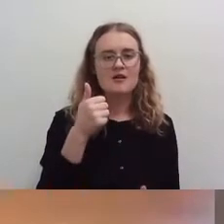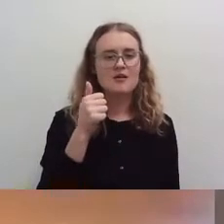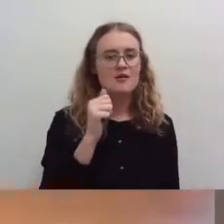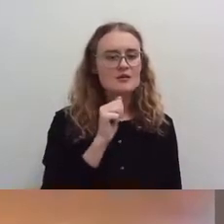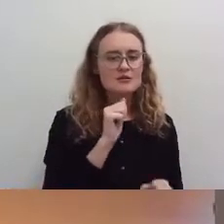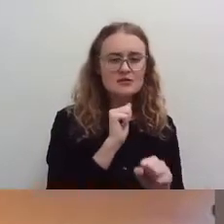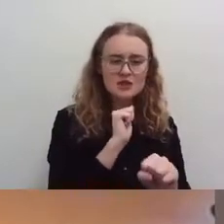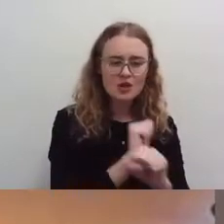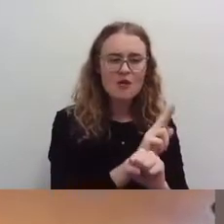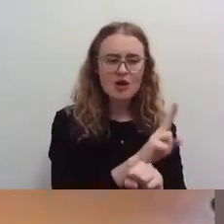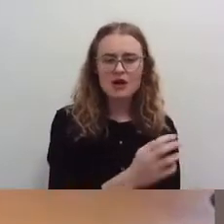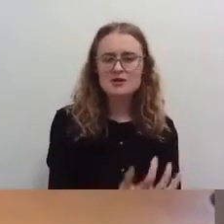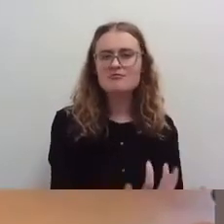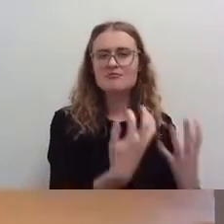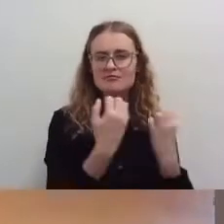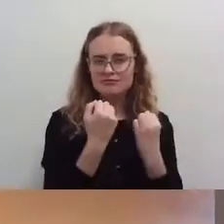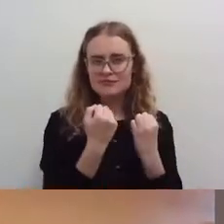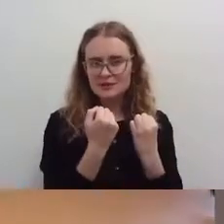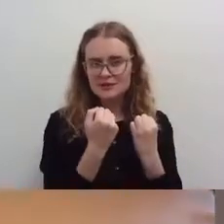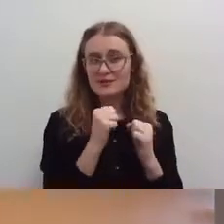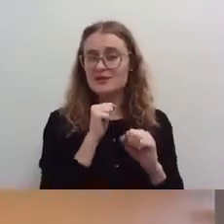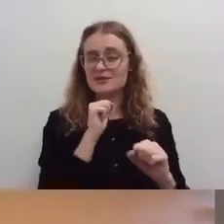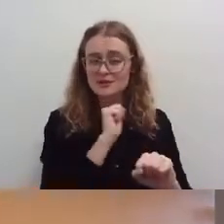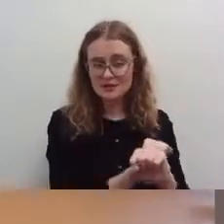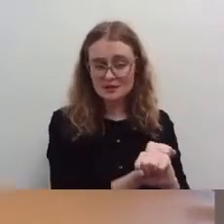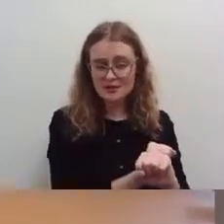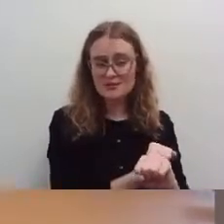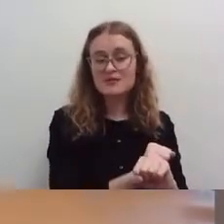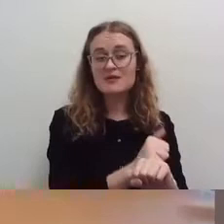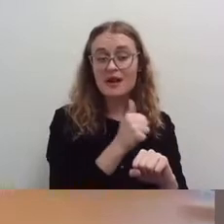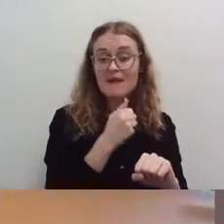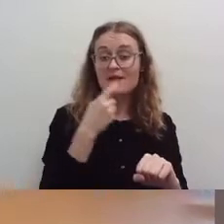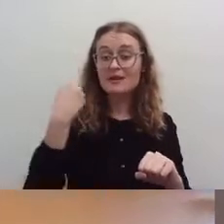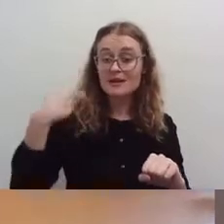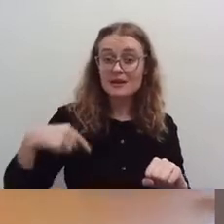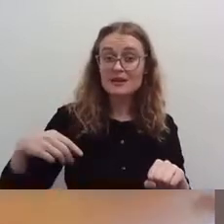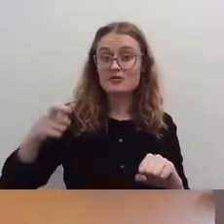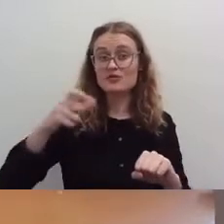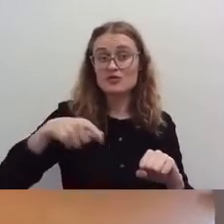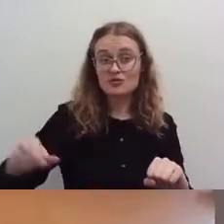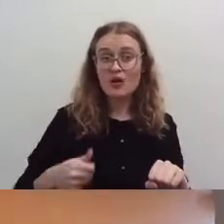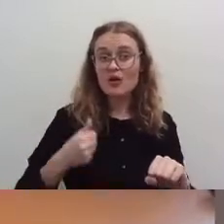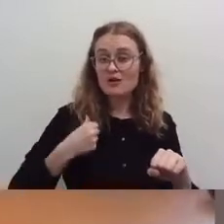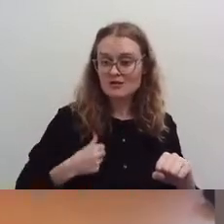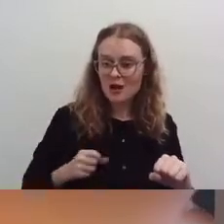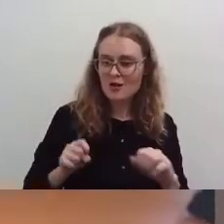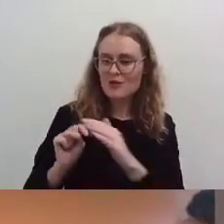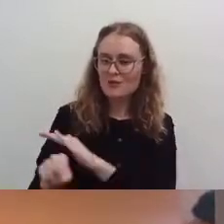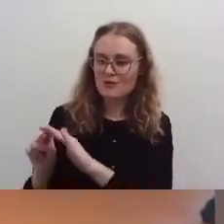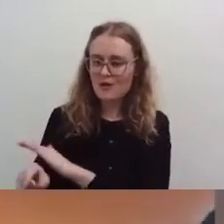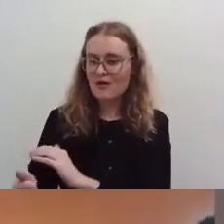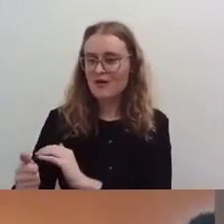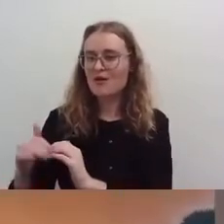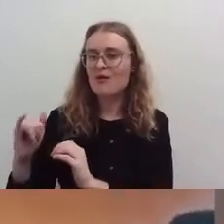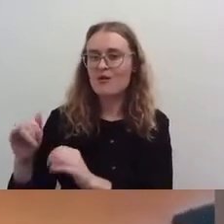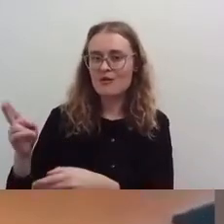tuos užpuolėjus, kad kiti žmonės galėtų ramiai savo bėgti ten, kur jiems būtų